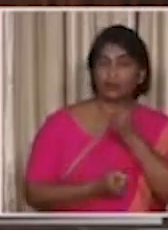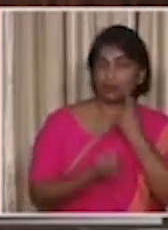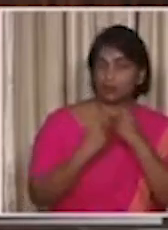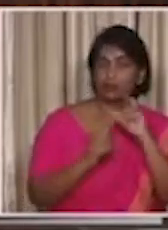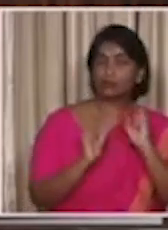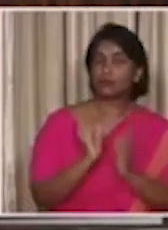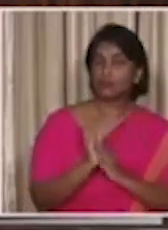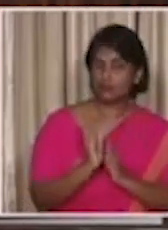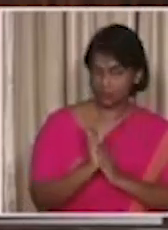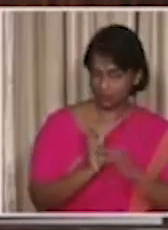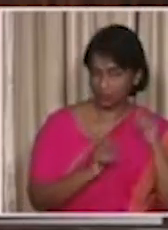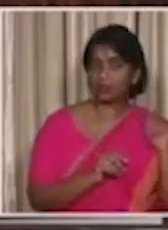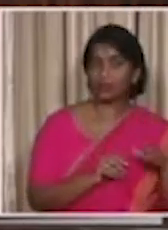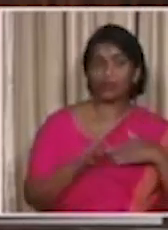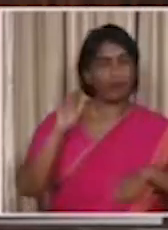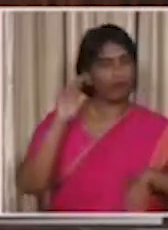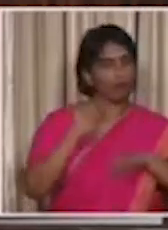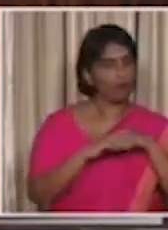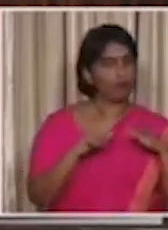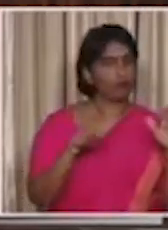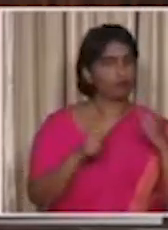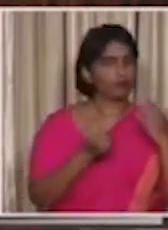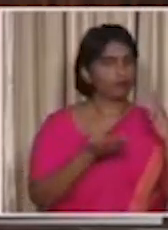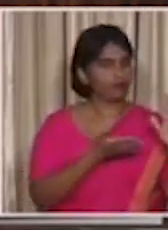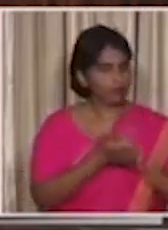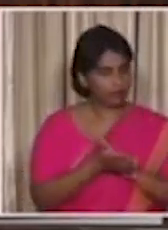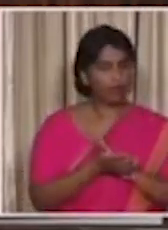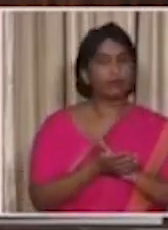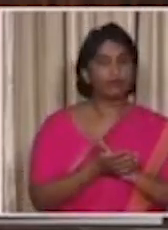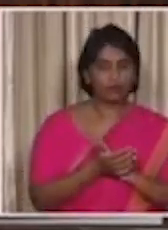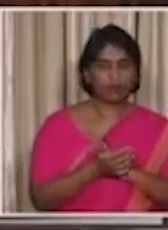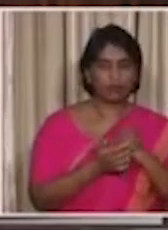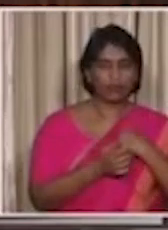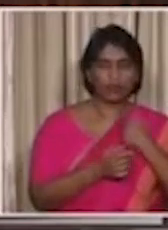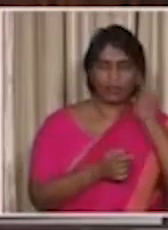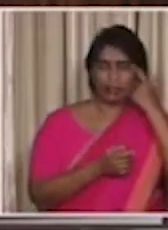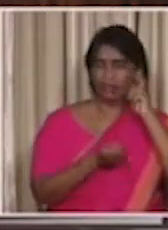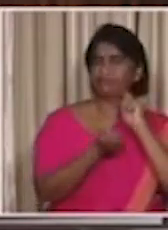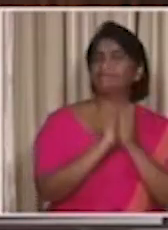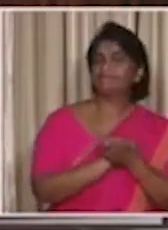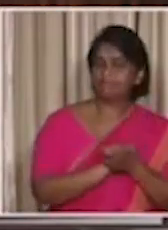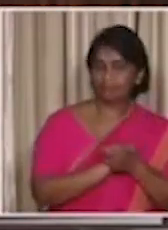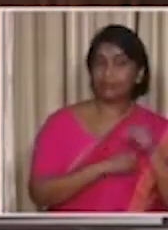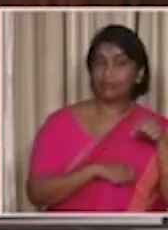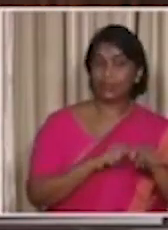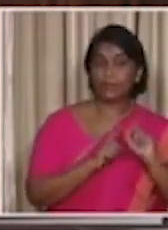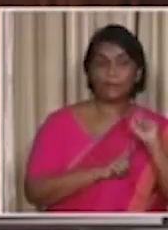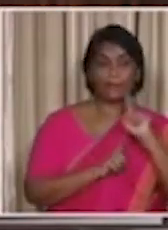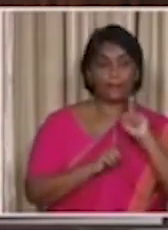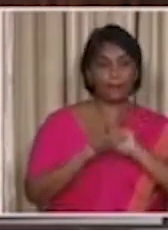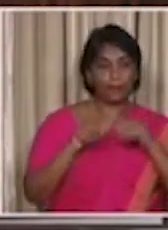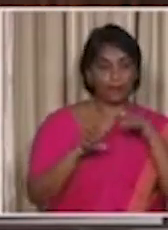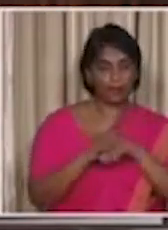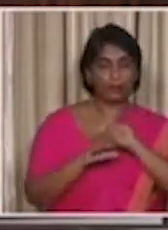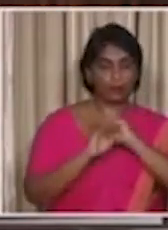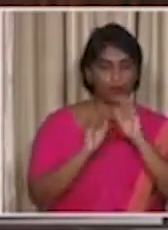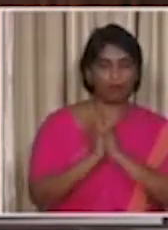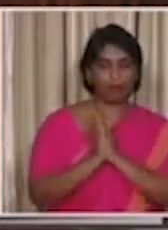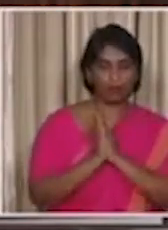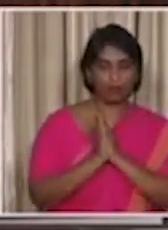කාරක සභාවලින් උපරිම ප්‍රයෝජන ගැනීමට සිත් වෙනස් කර ගැනීමටත් මේ සභාවේ සිටින ඔබ සමගම